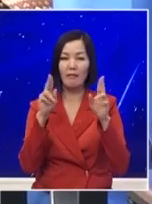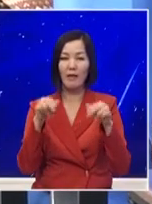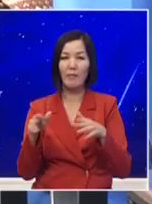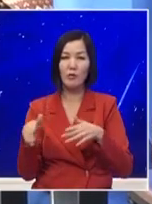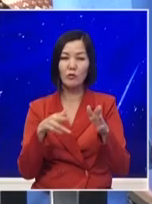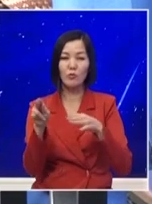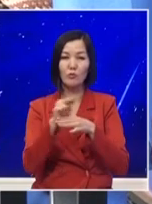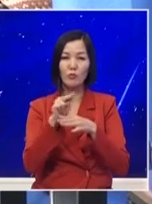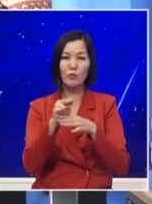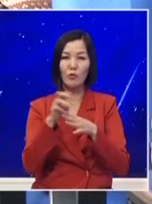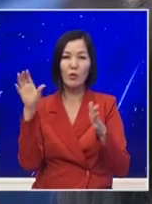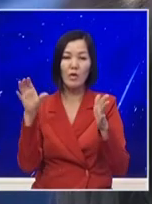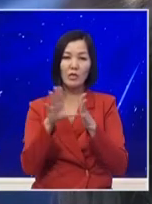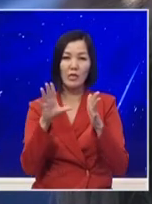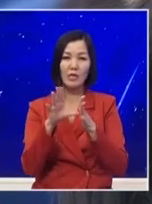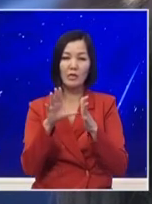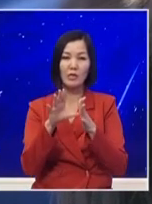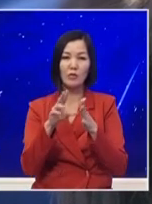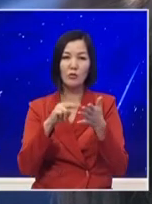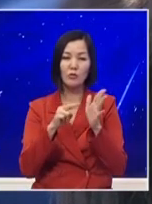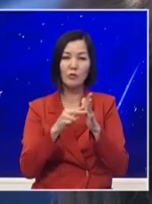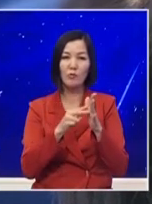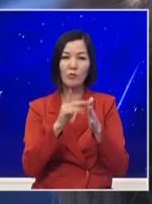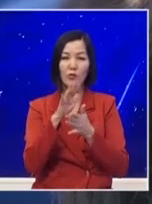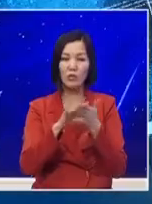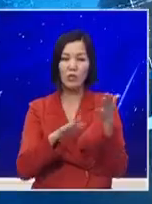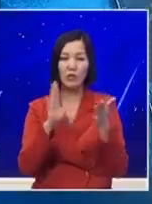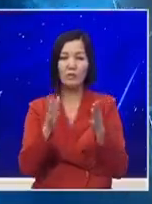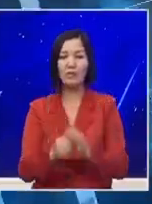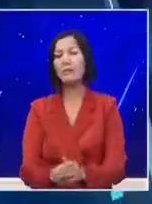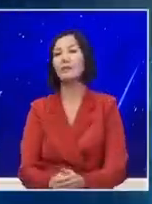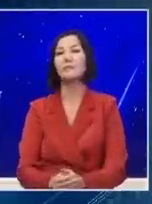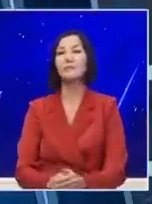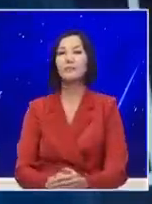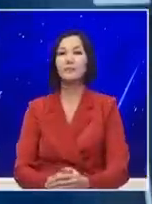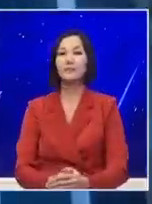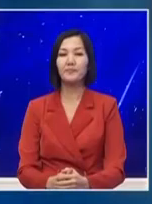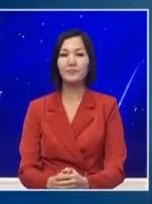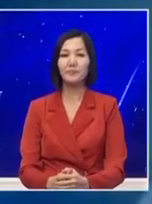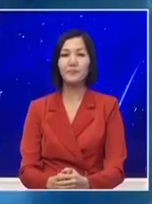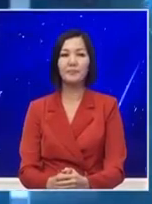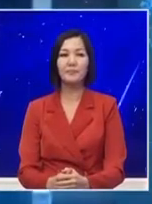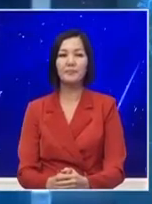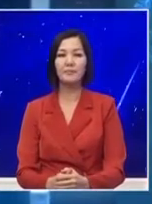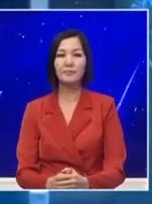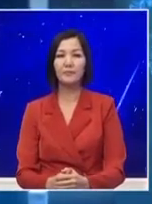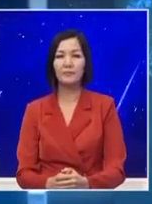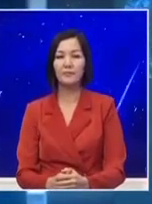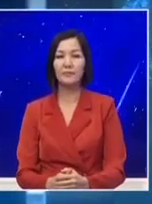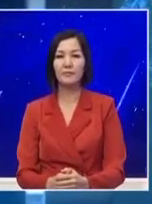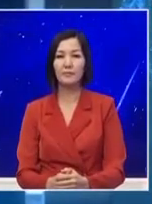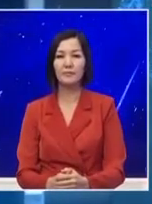жөндеу, жарықтандыру жұмыстары жоспар бойынша жалғаса бермек. Меруерт Қыдырбайқызы, Адель Ақжаркенова, Ербол Атантел,